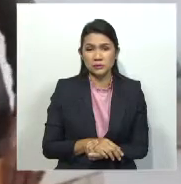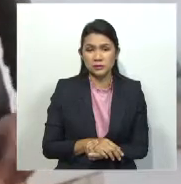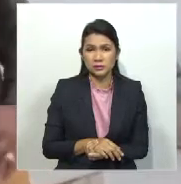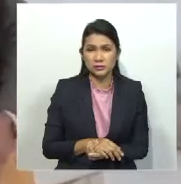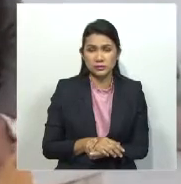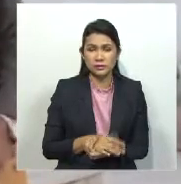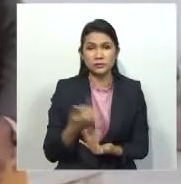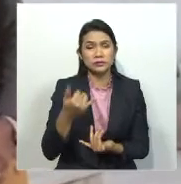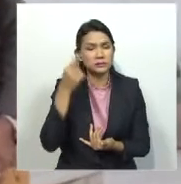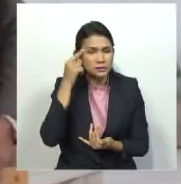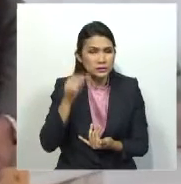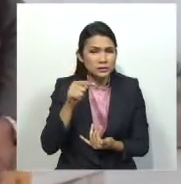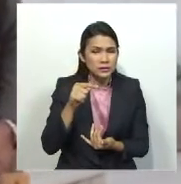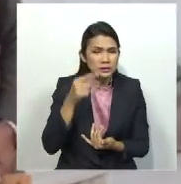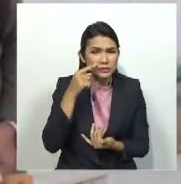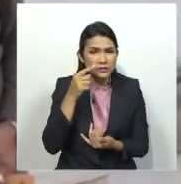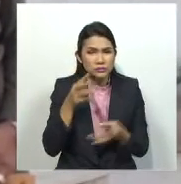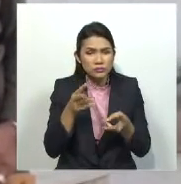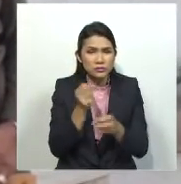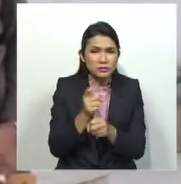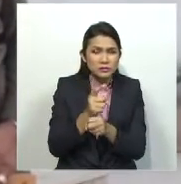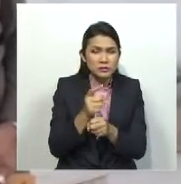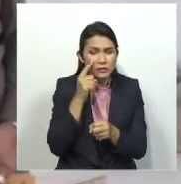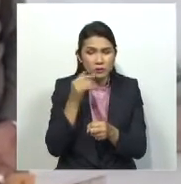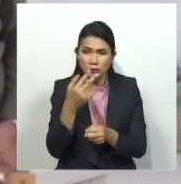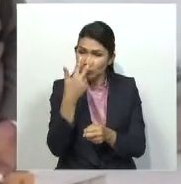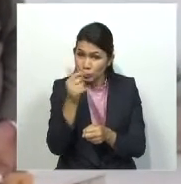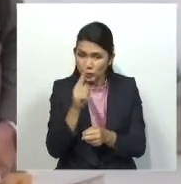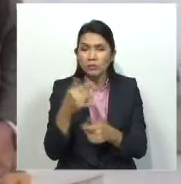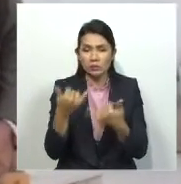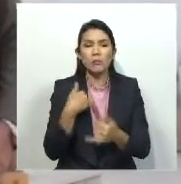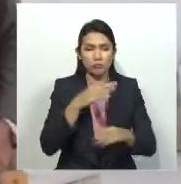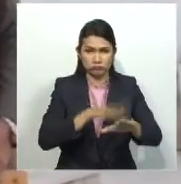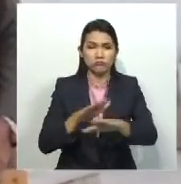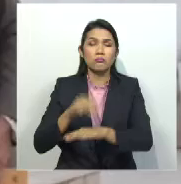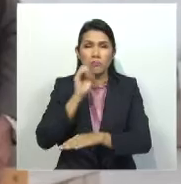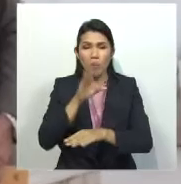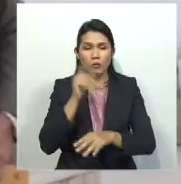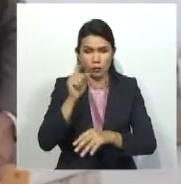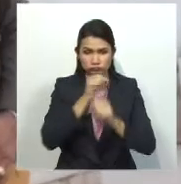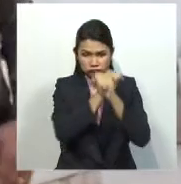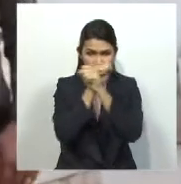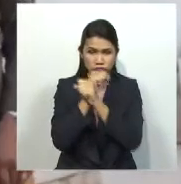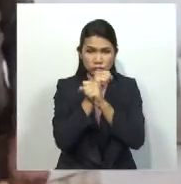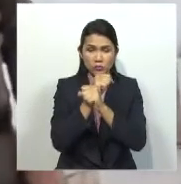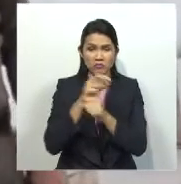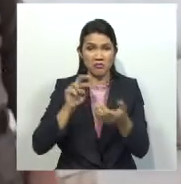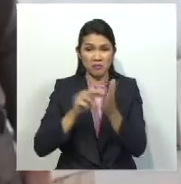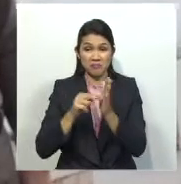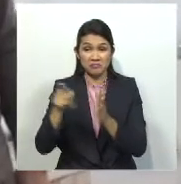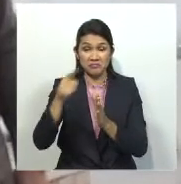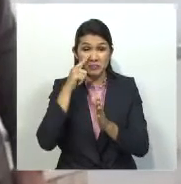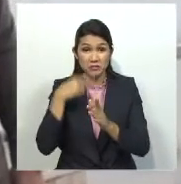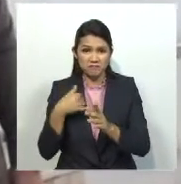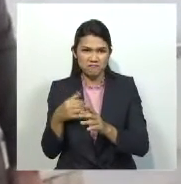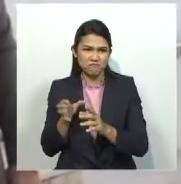กับคนเจ้าที่มีพื้นที่ยังไงบ้างครับ ก็กำชับให้ระมัดระวังตัวเพิ่มขึ้นนะฮะยิ่งเราปฏิบัติการเชิงรุกเท่าไหร่นะเขาก็โ